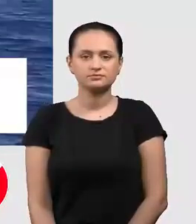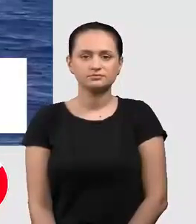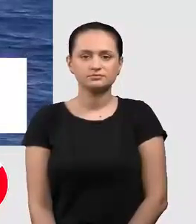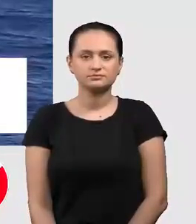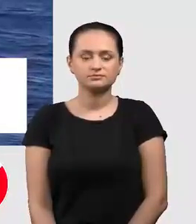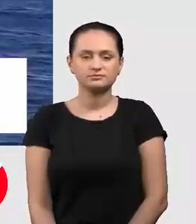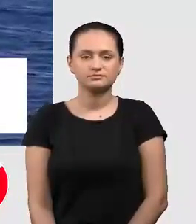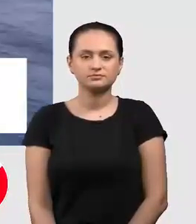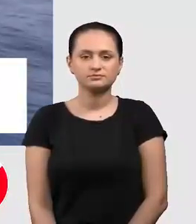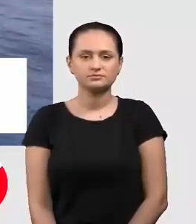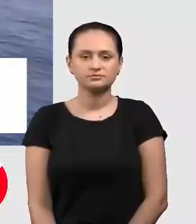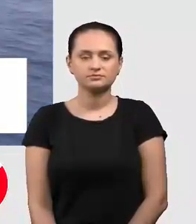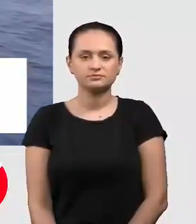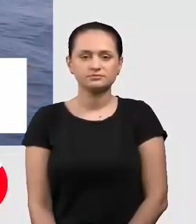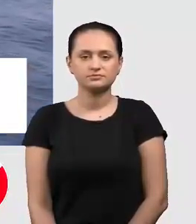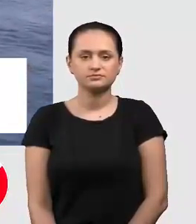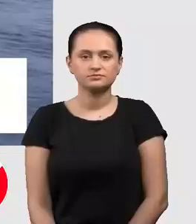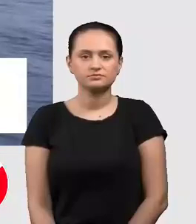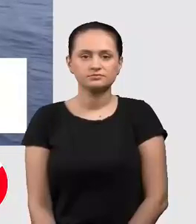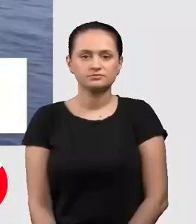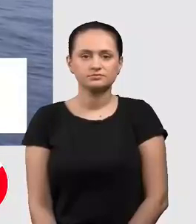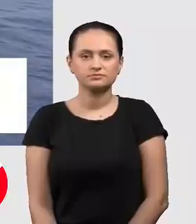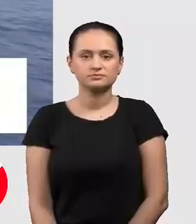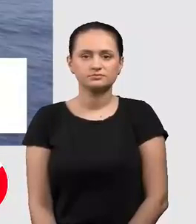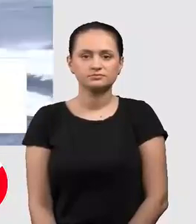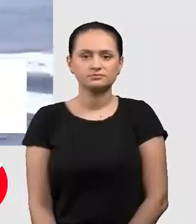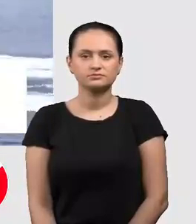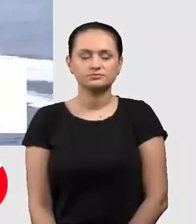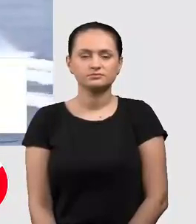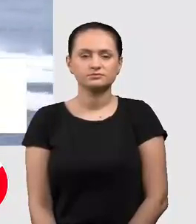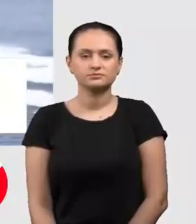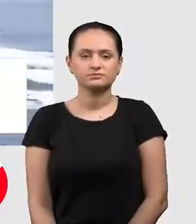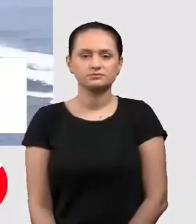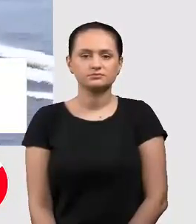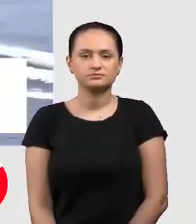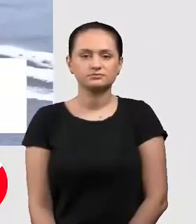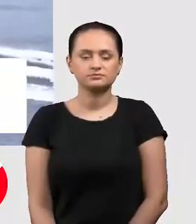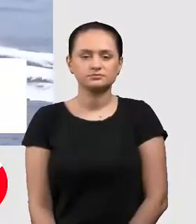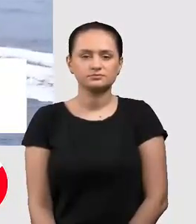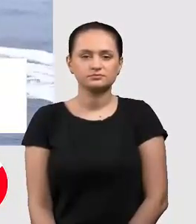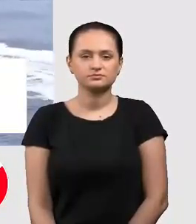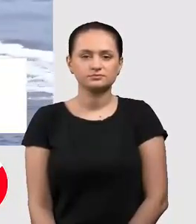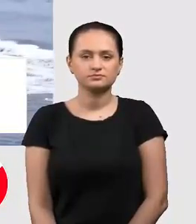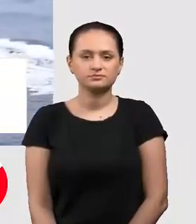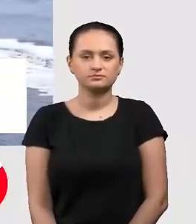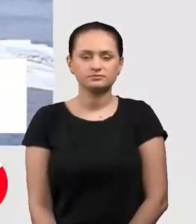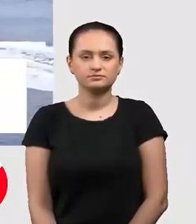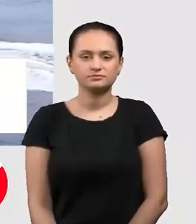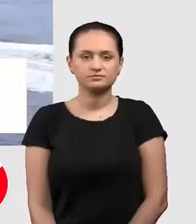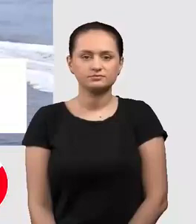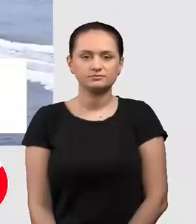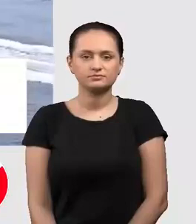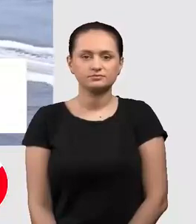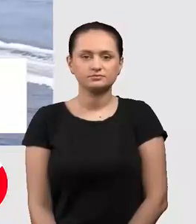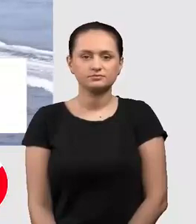interesele economice la Marea Neagră. Ai spus tu că ultima misiune reprezintă asigurarea securității la nivelul infrastructurii